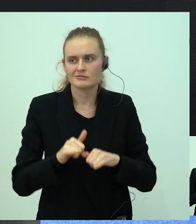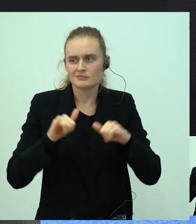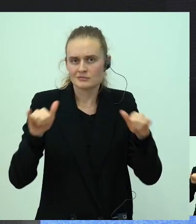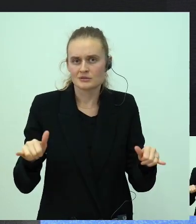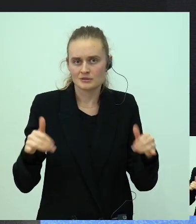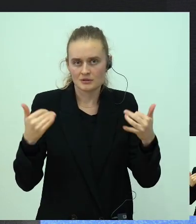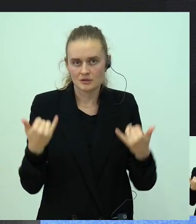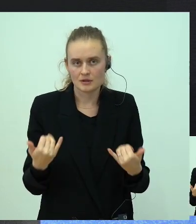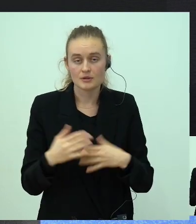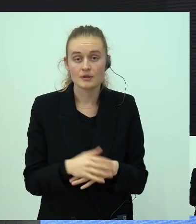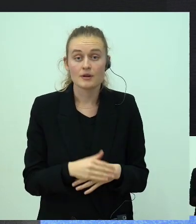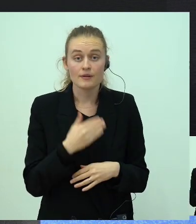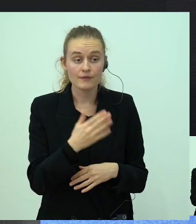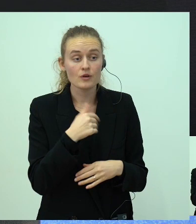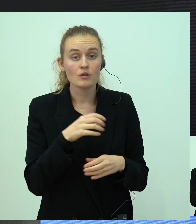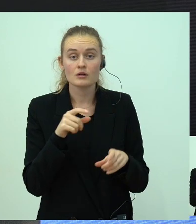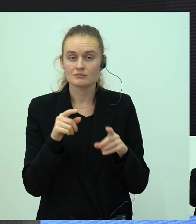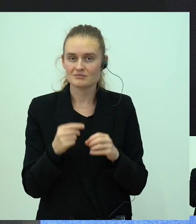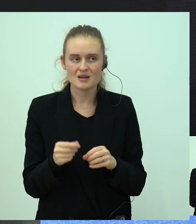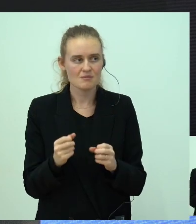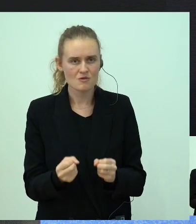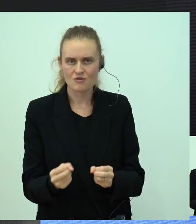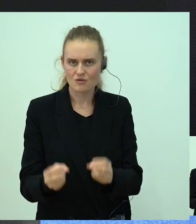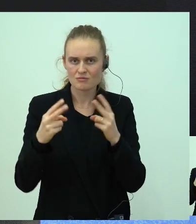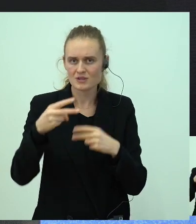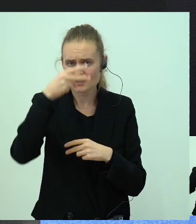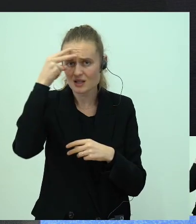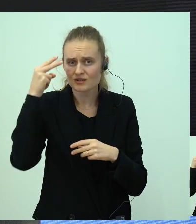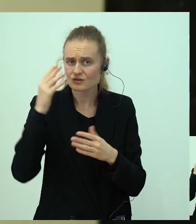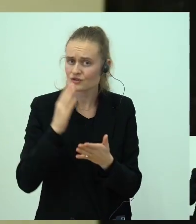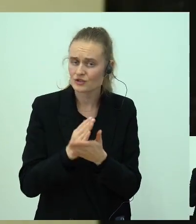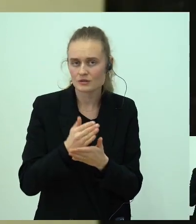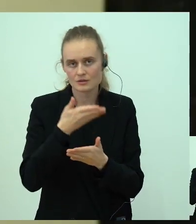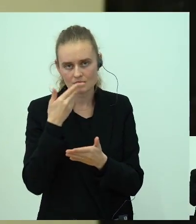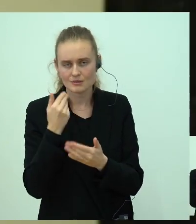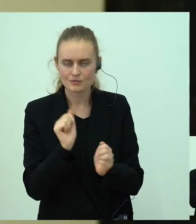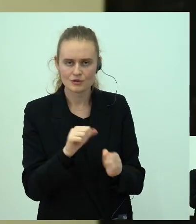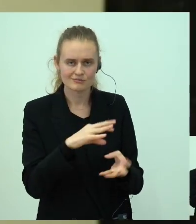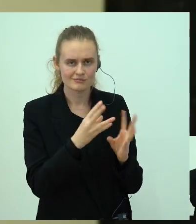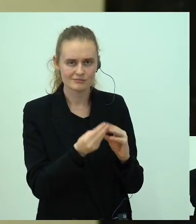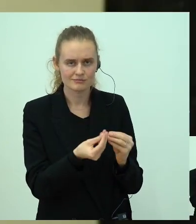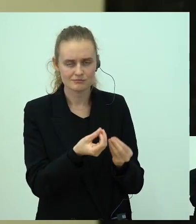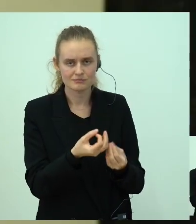laikoma geopolitinė grėsmė Lietuvai? Kaip jūs galėtumėte tai sukonkretinti?